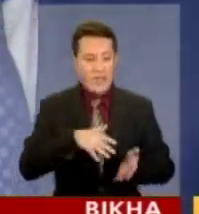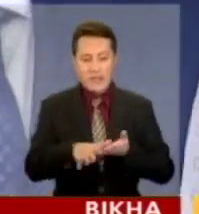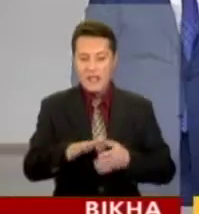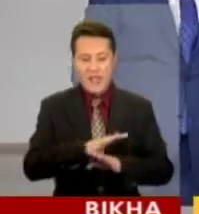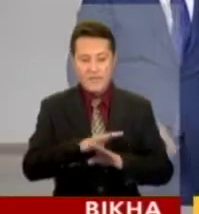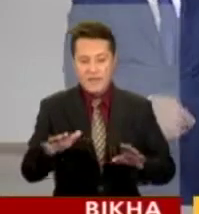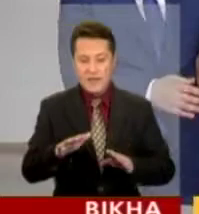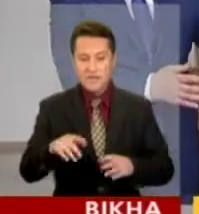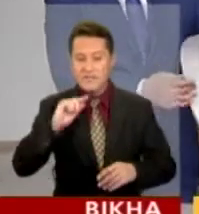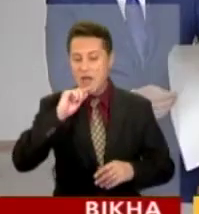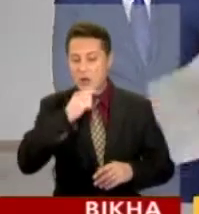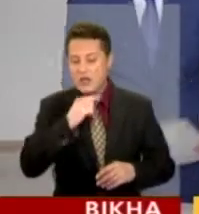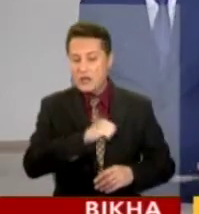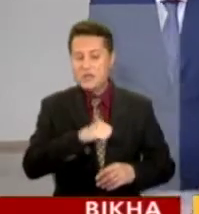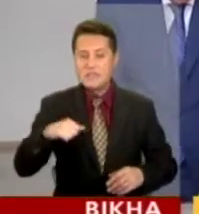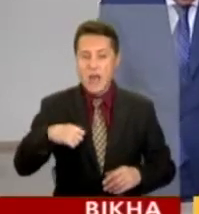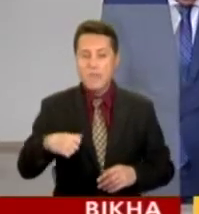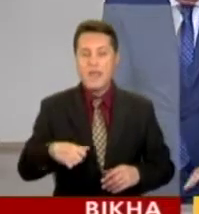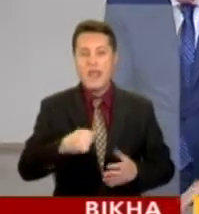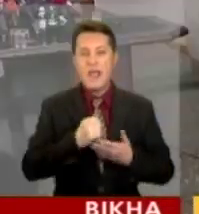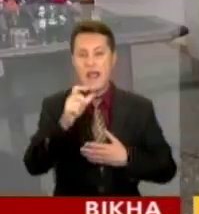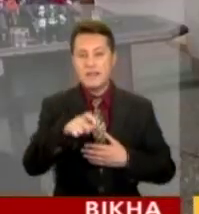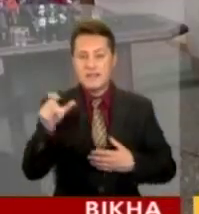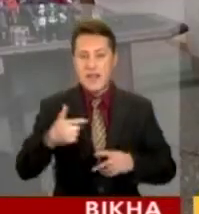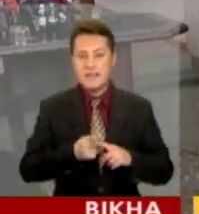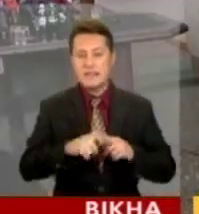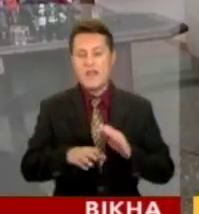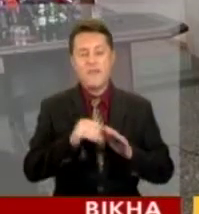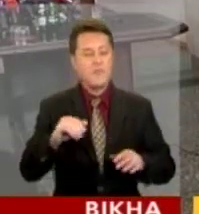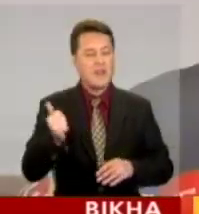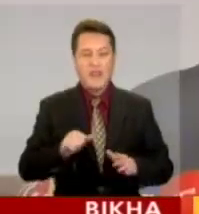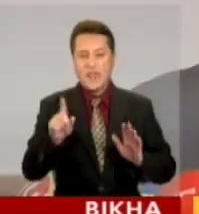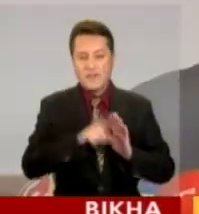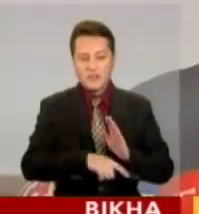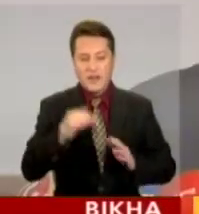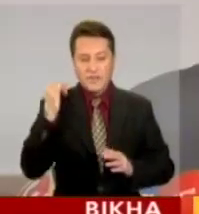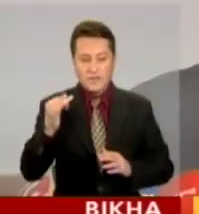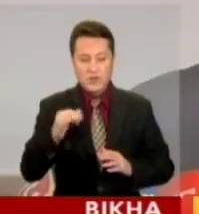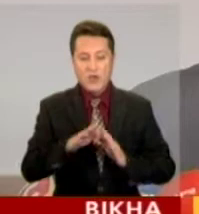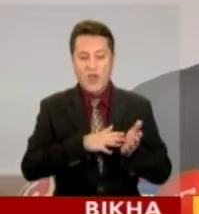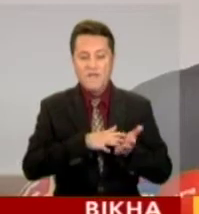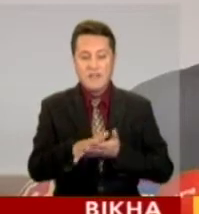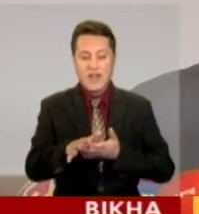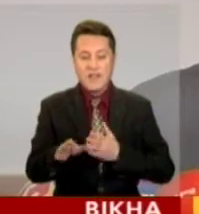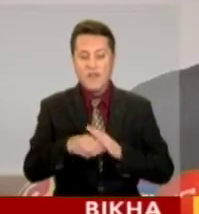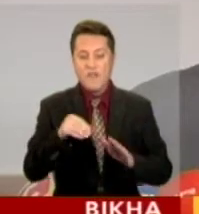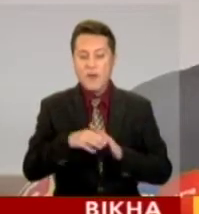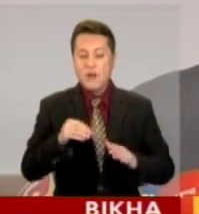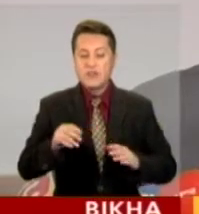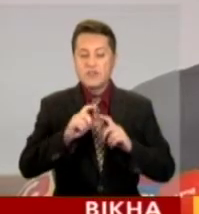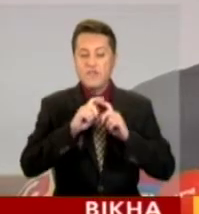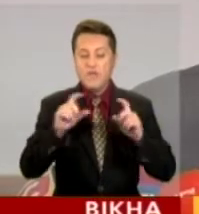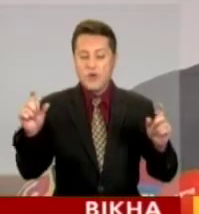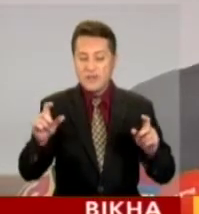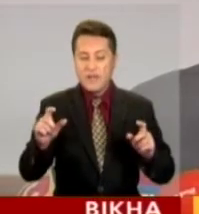тим більше заощаджують і самі кандидати ці вибори для них найдешевший в історії витрати виборчих фондів кандидатів на пост президента